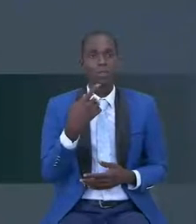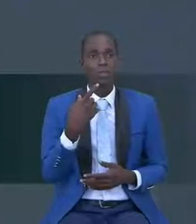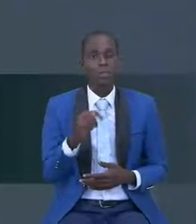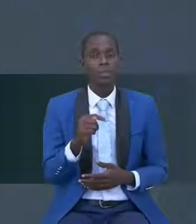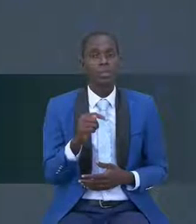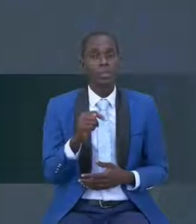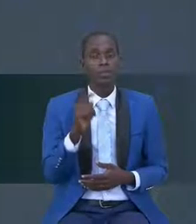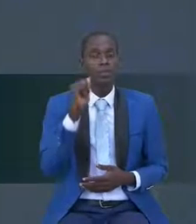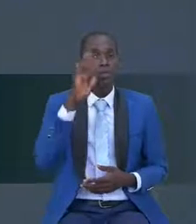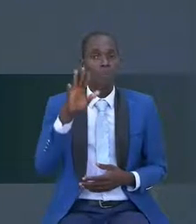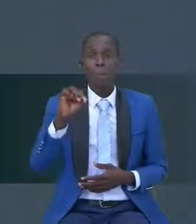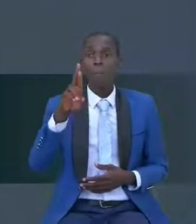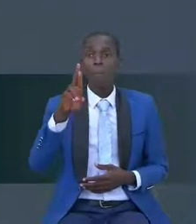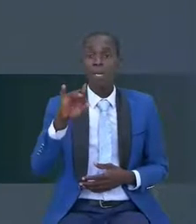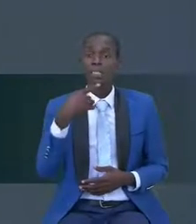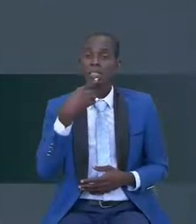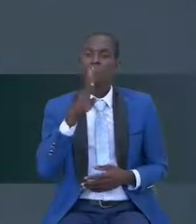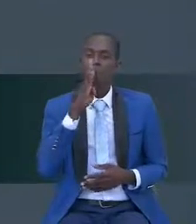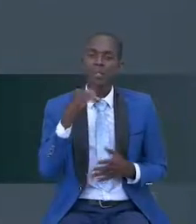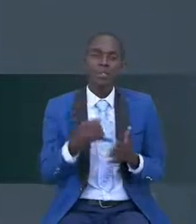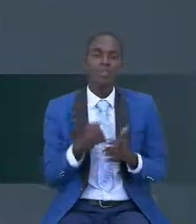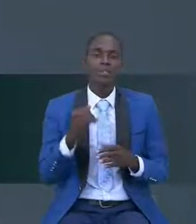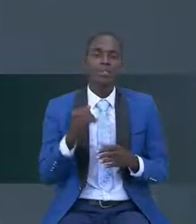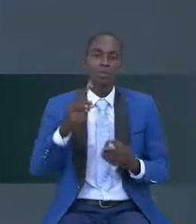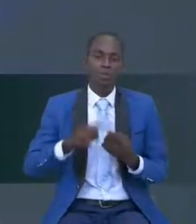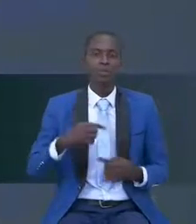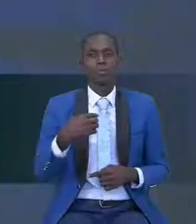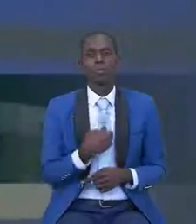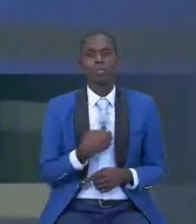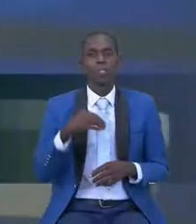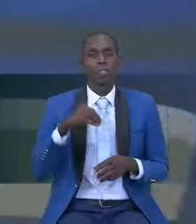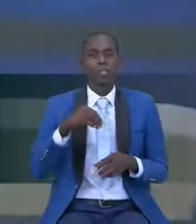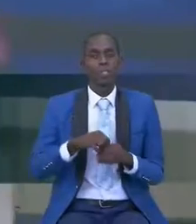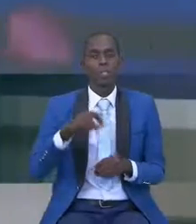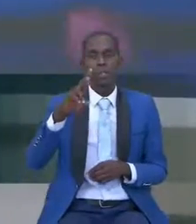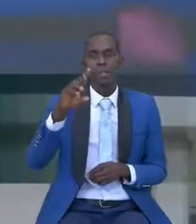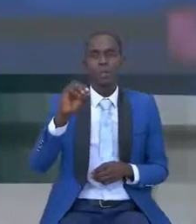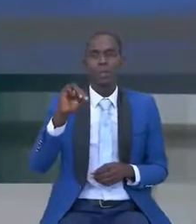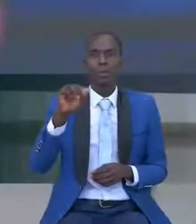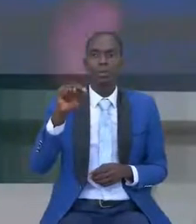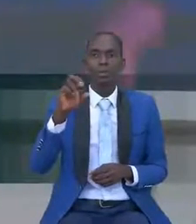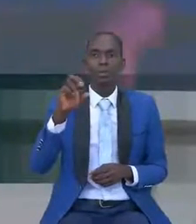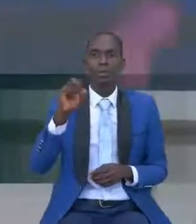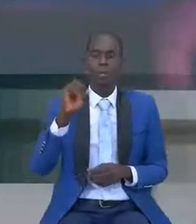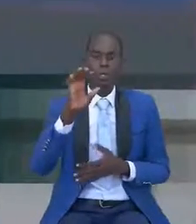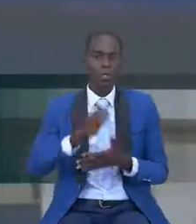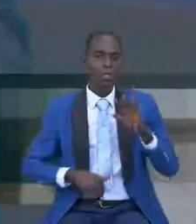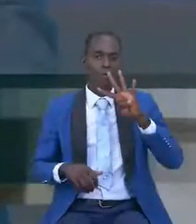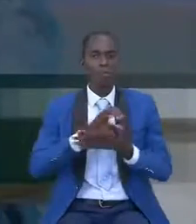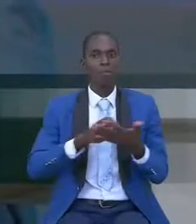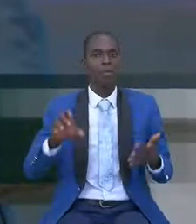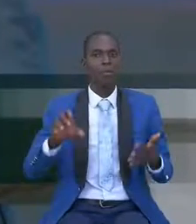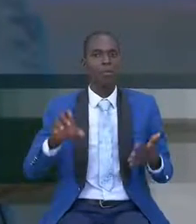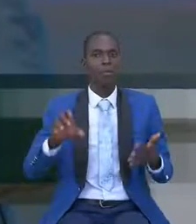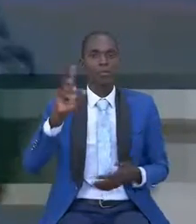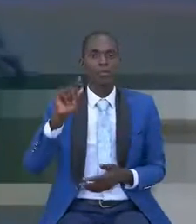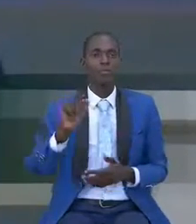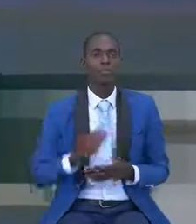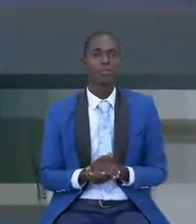fait. En Romains 4, verset 20. Romains 4,